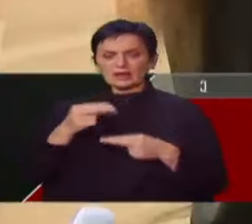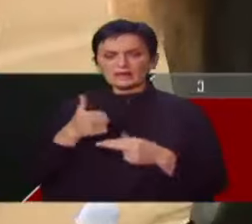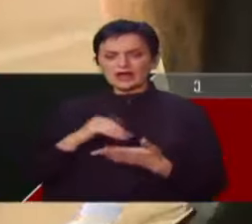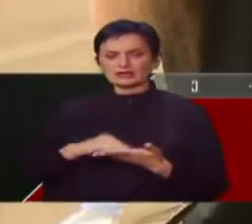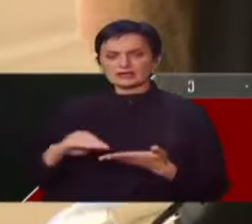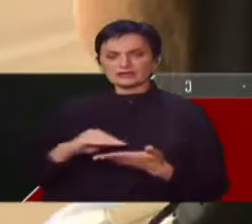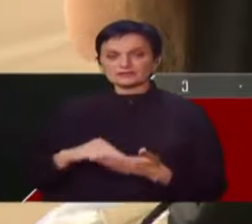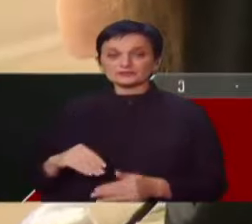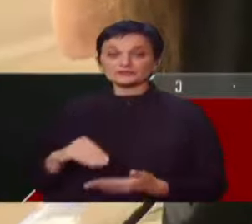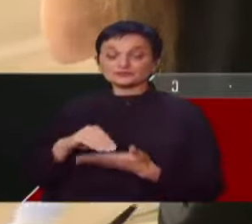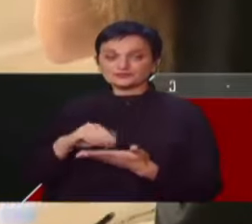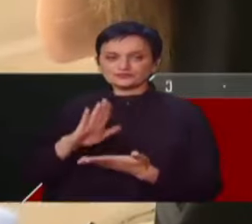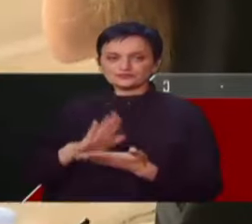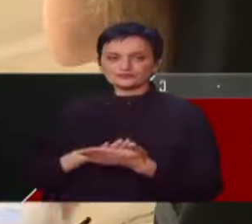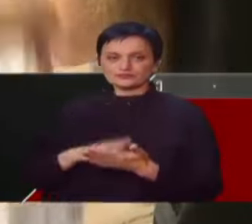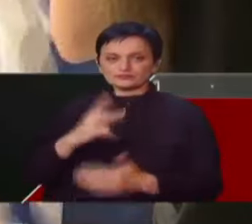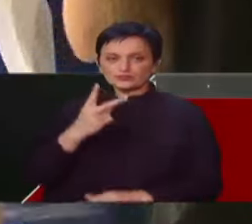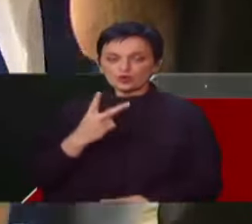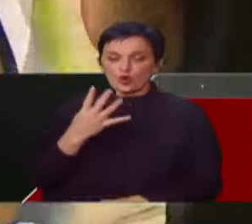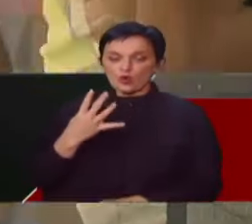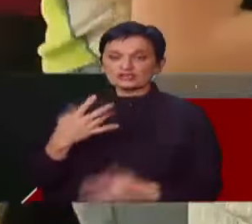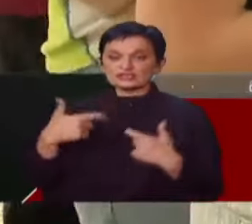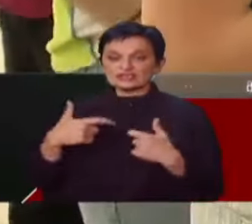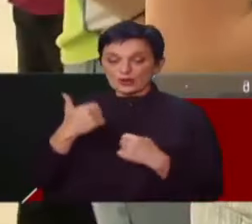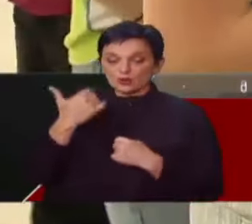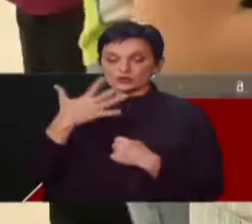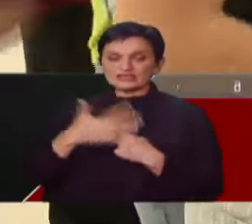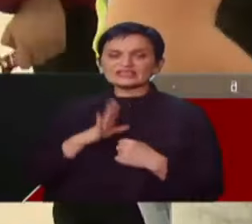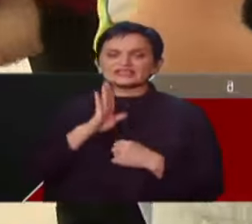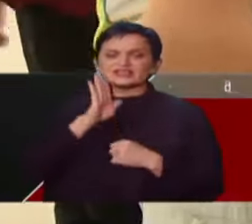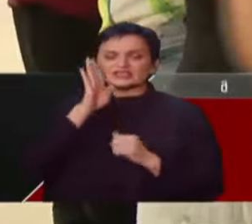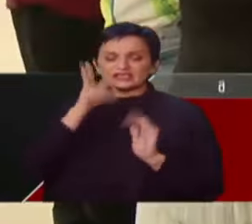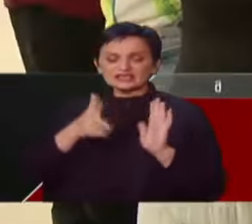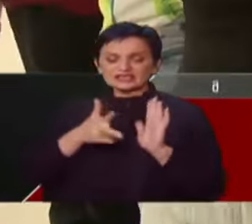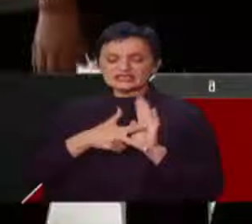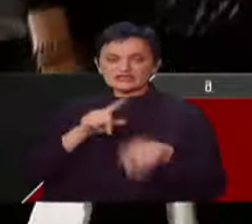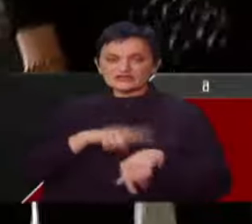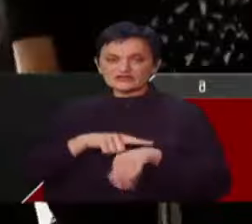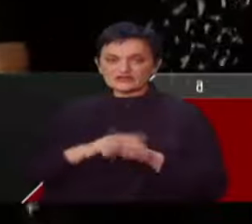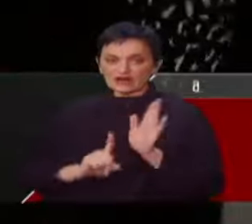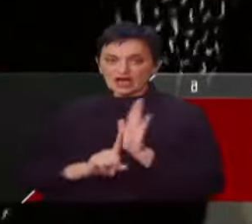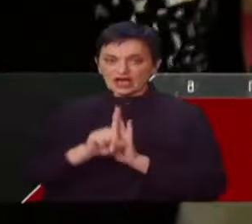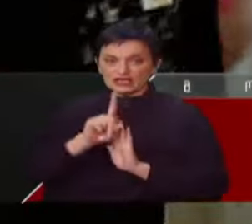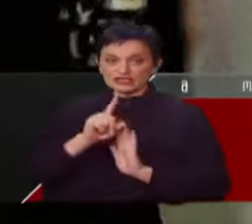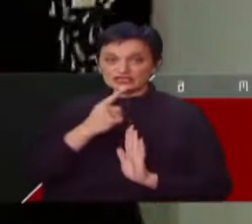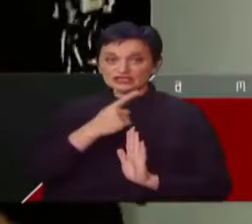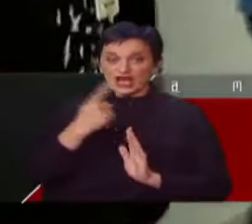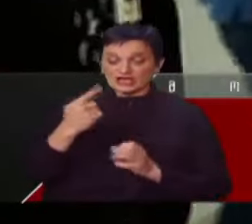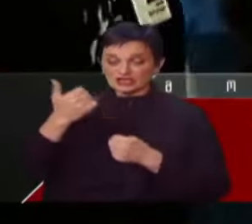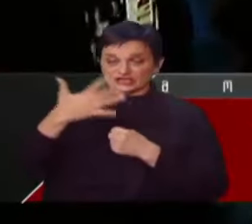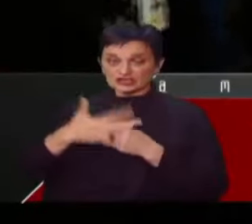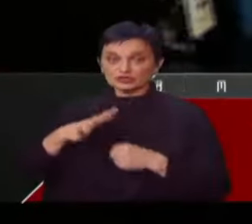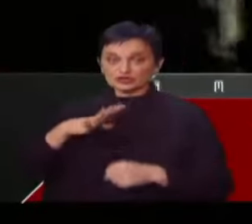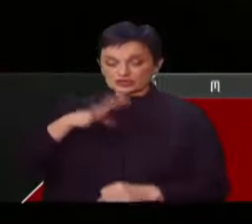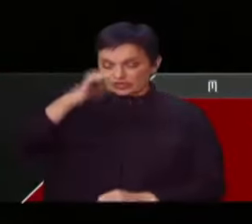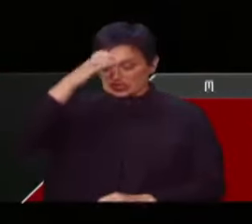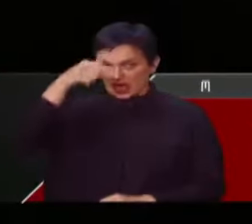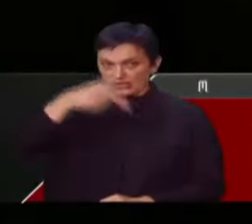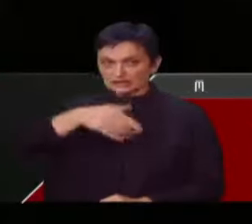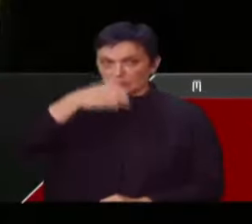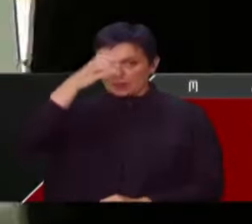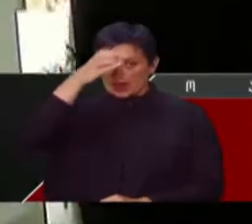დავწერე. რეგისტრაცია 24-ვე საგამოცდო ცენტრში დილის 8 საათიდან დაიწყო. ერთ-ერთ ცენტრში იმყოფებოდა განათლებისა